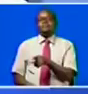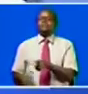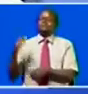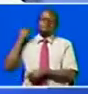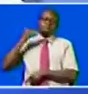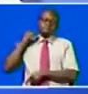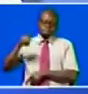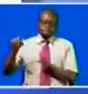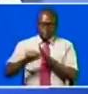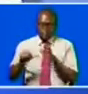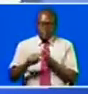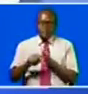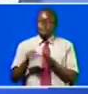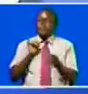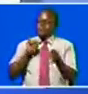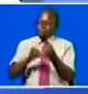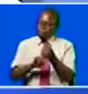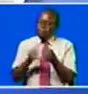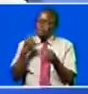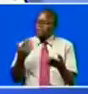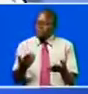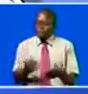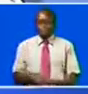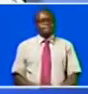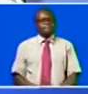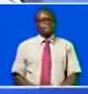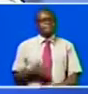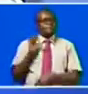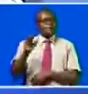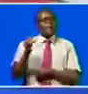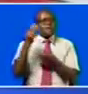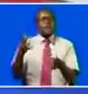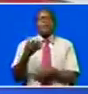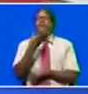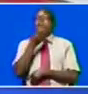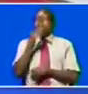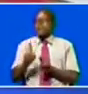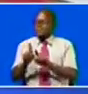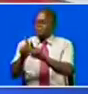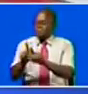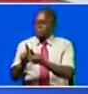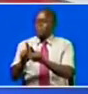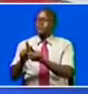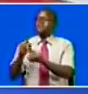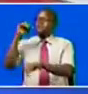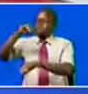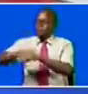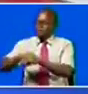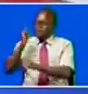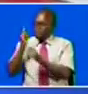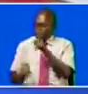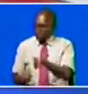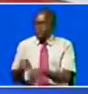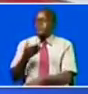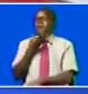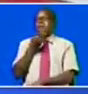kama mwanamke unasema mwanaume yako na kibamia. Jiulize wanaume wangapi umetembea nao wewe kufikia huo uamuzi wa kusema huu mwanaume